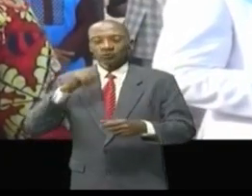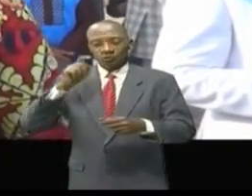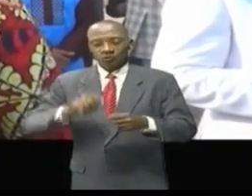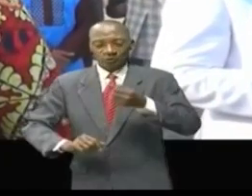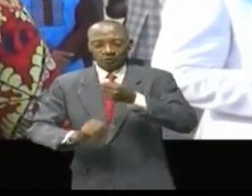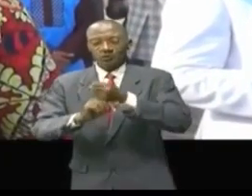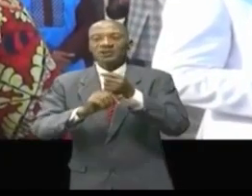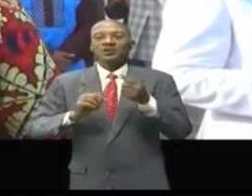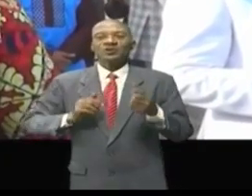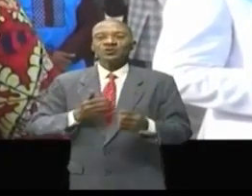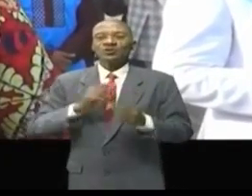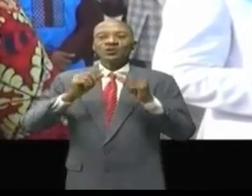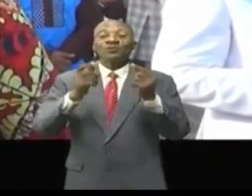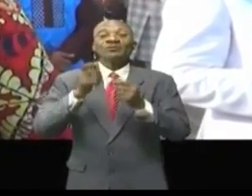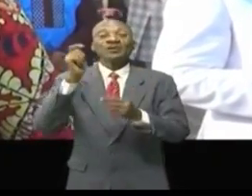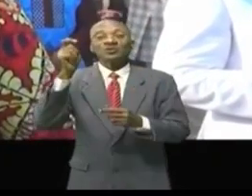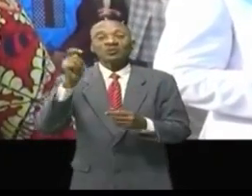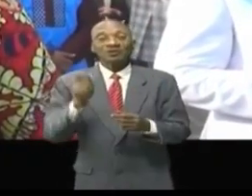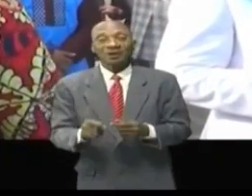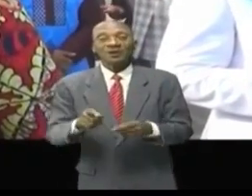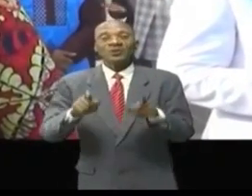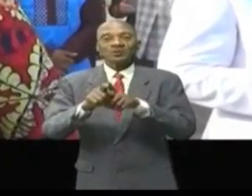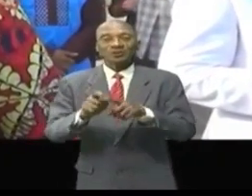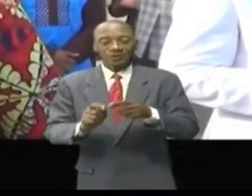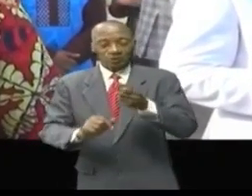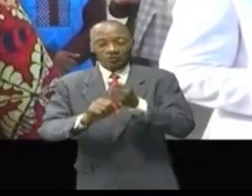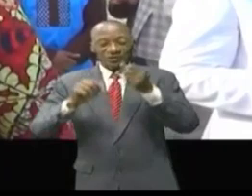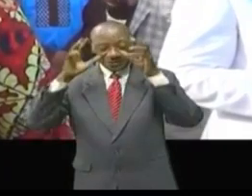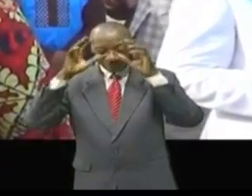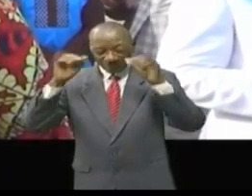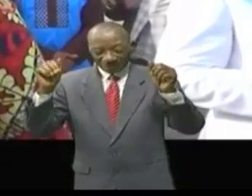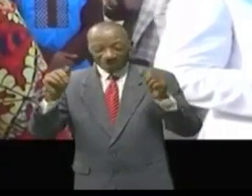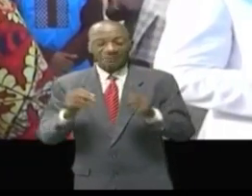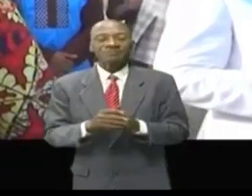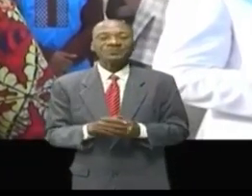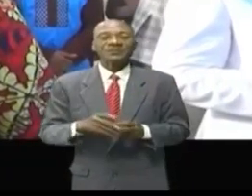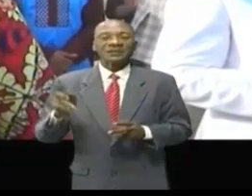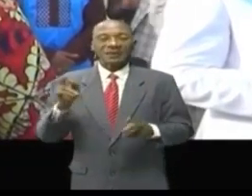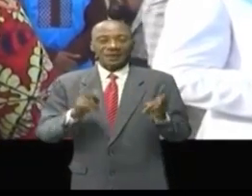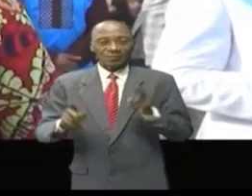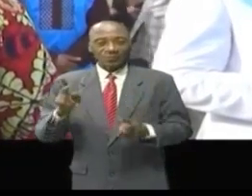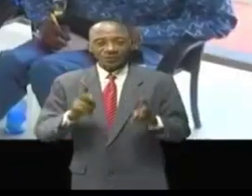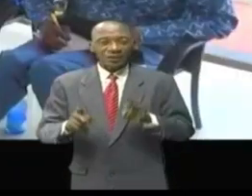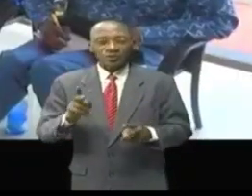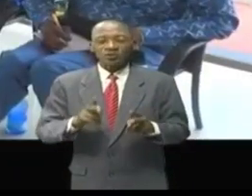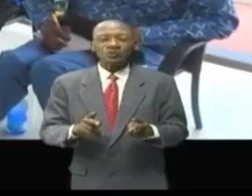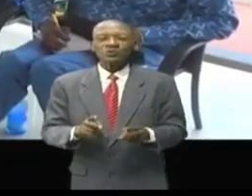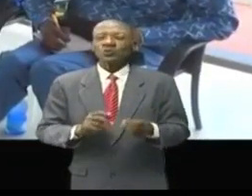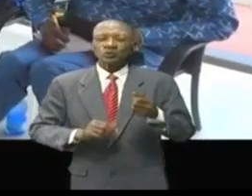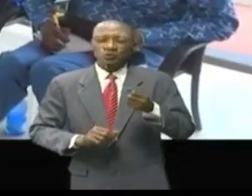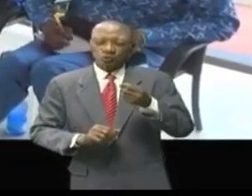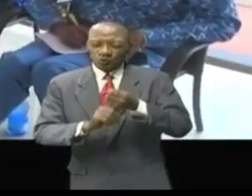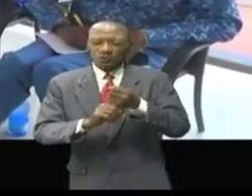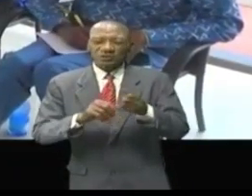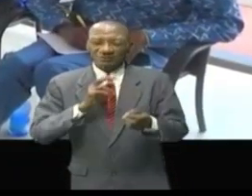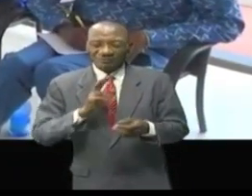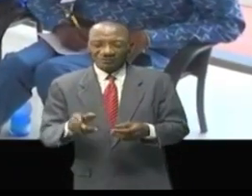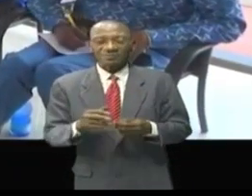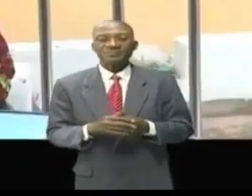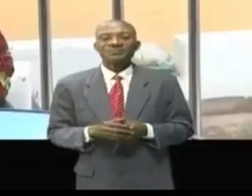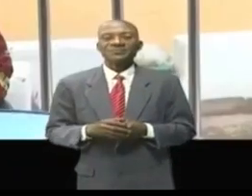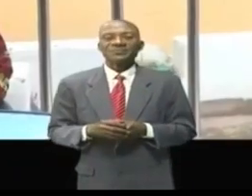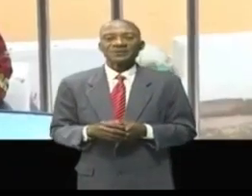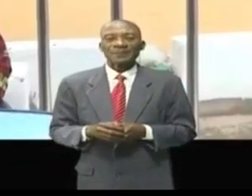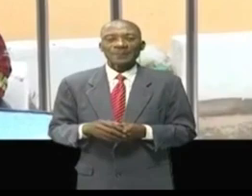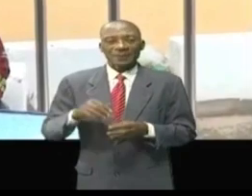front, ils doivent savoir et constater que la population les aime et ils sont soutenus. Donc après son accueil à l'aéroport de